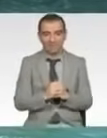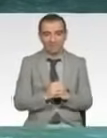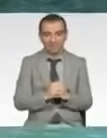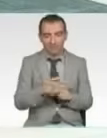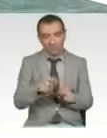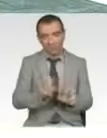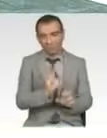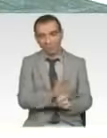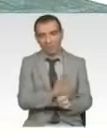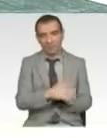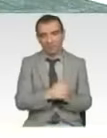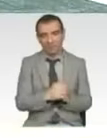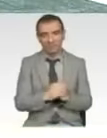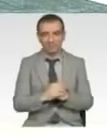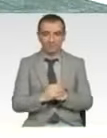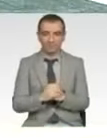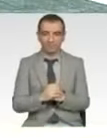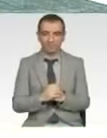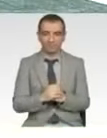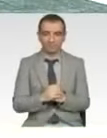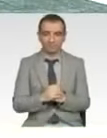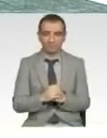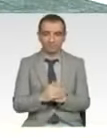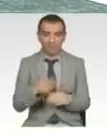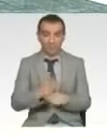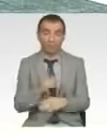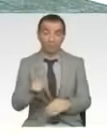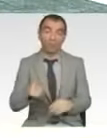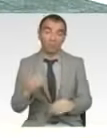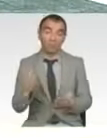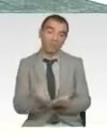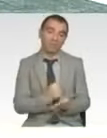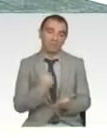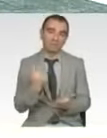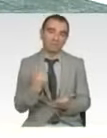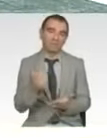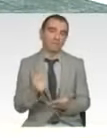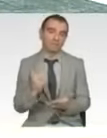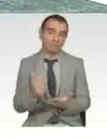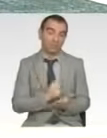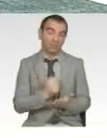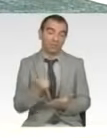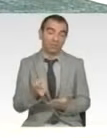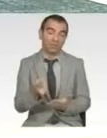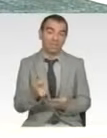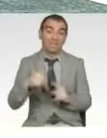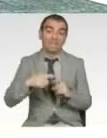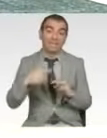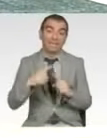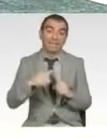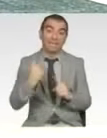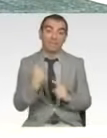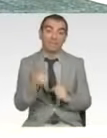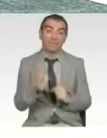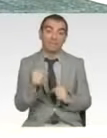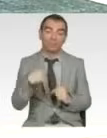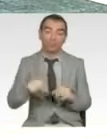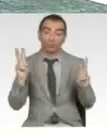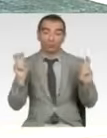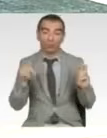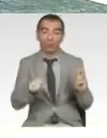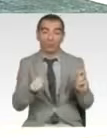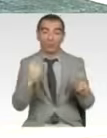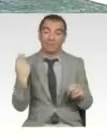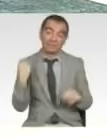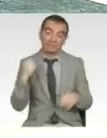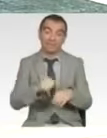Otur orada. Maşallah. Yani gerçekten o, bu yüzden başarılı bir. Yani başarılı bir tabii ki TRT 1 bu konuda